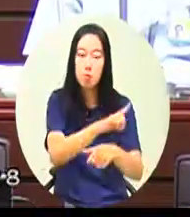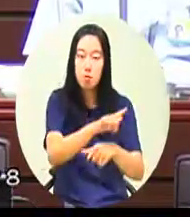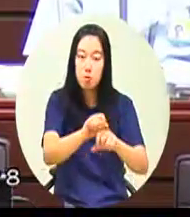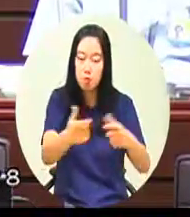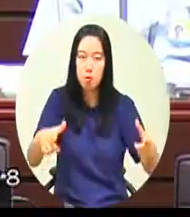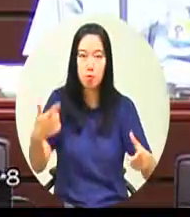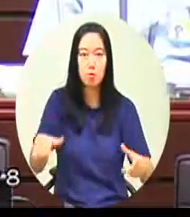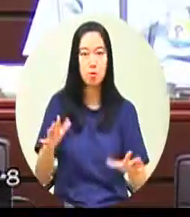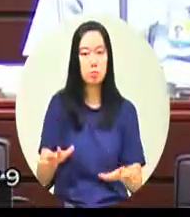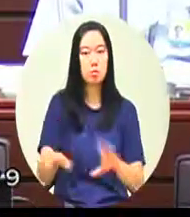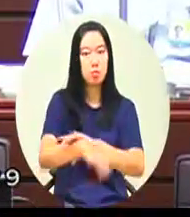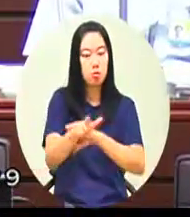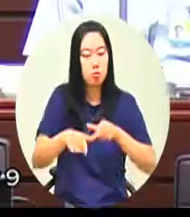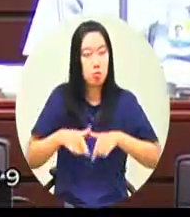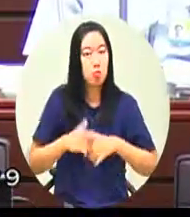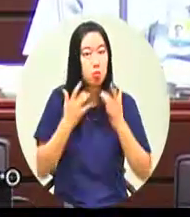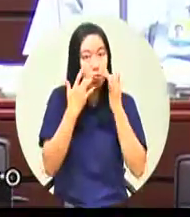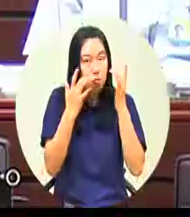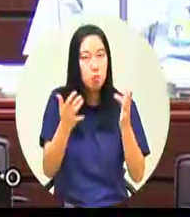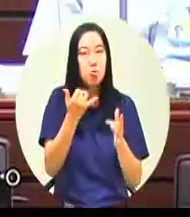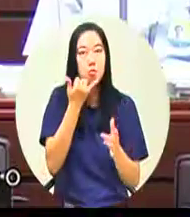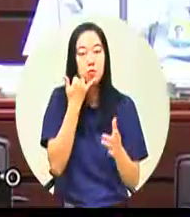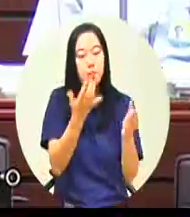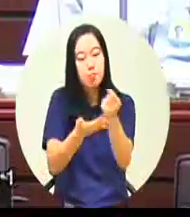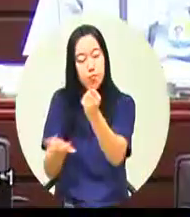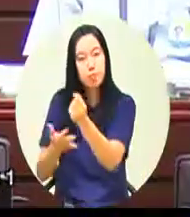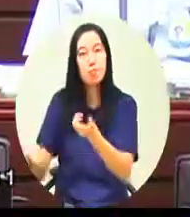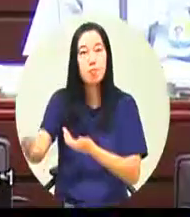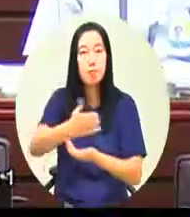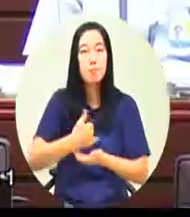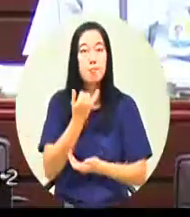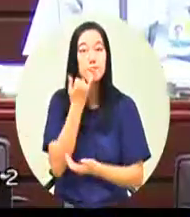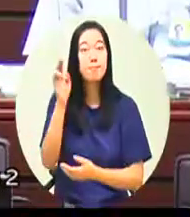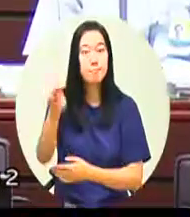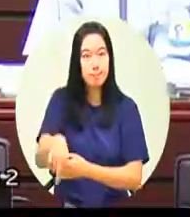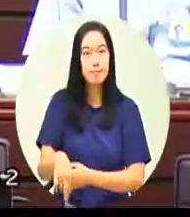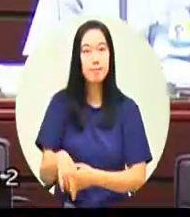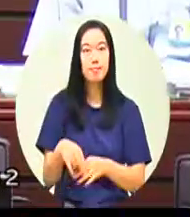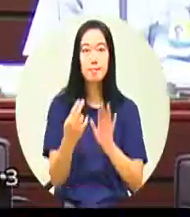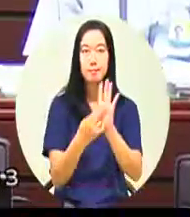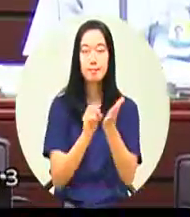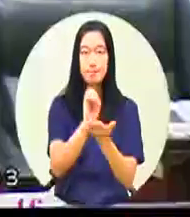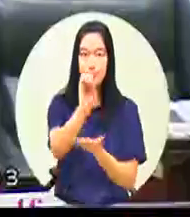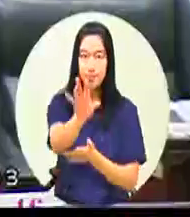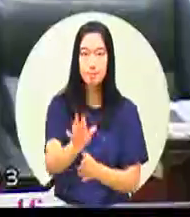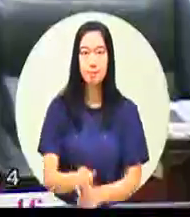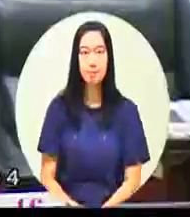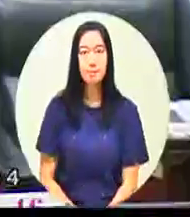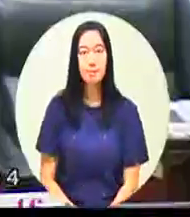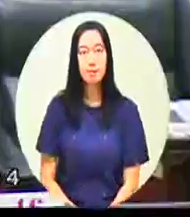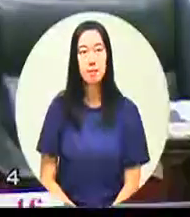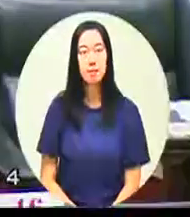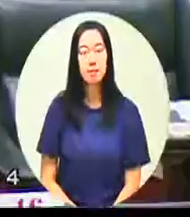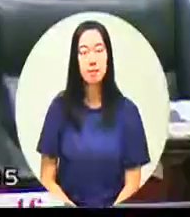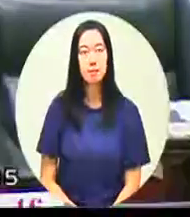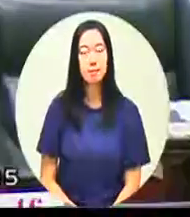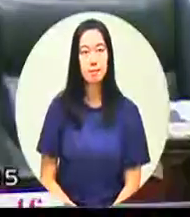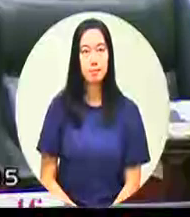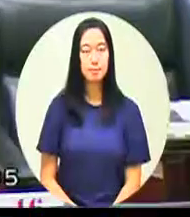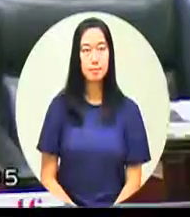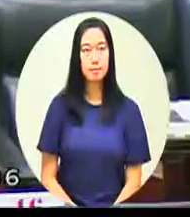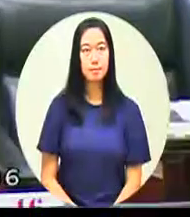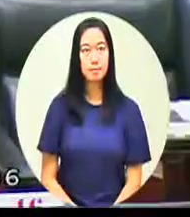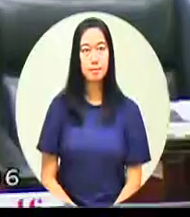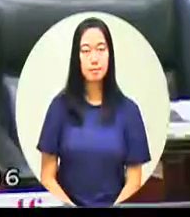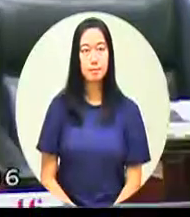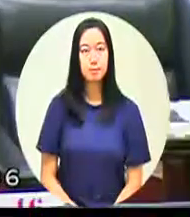啦哈。啊，叶菜类差不多得当休闲啊。哦，以上呢，咱王员报告。 好，谢谢局长，请坐。